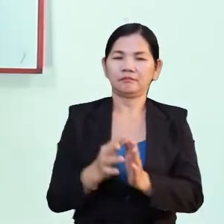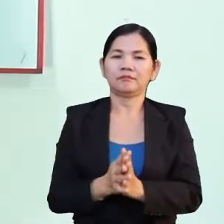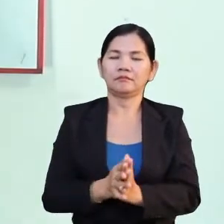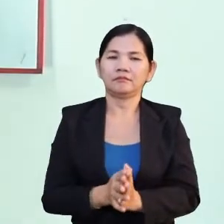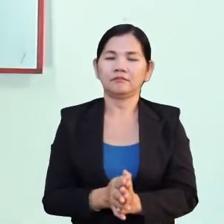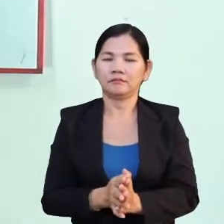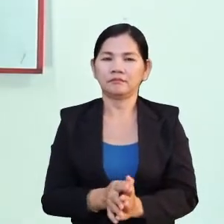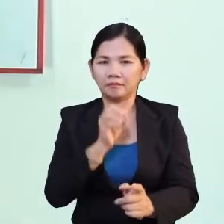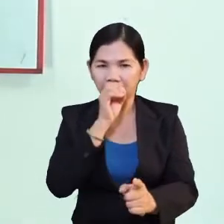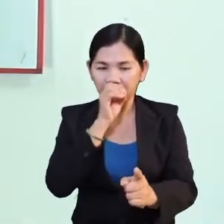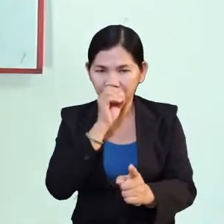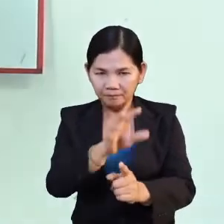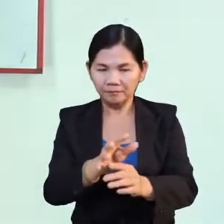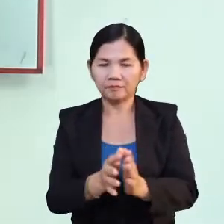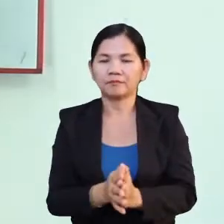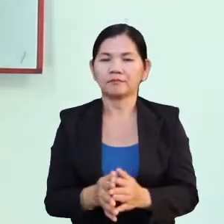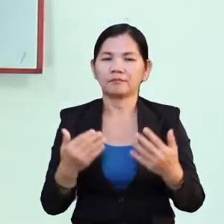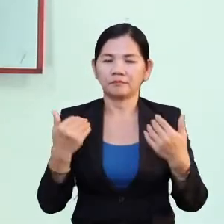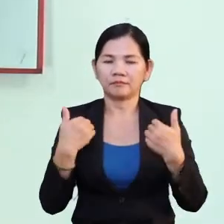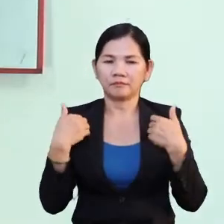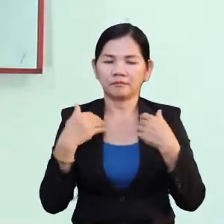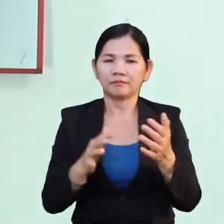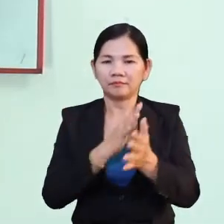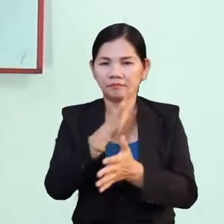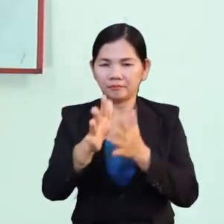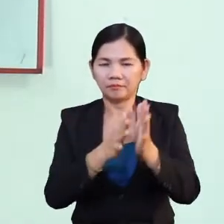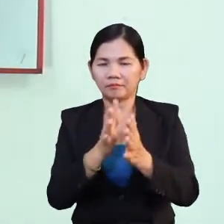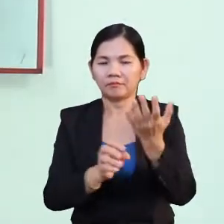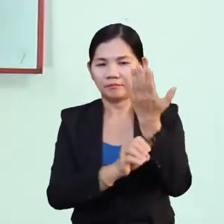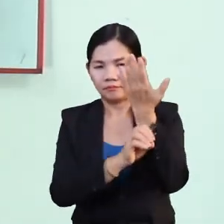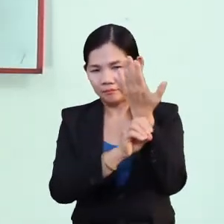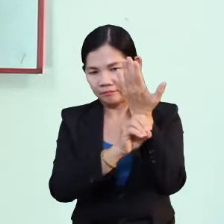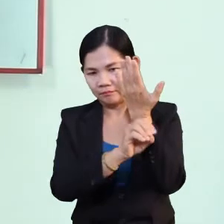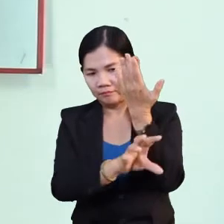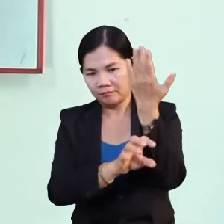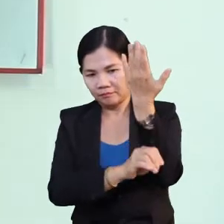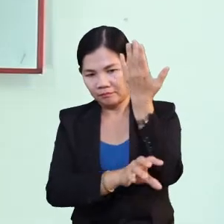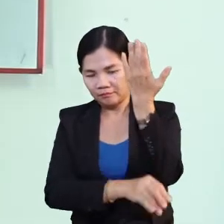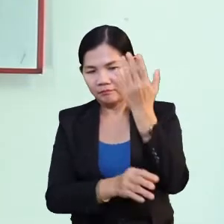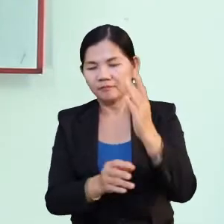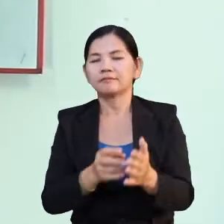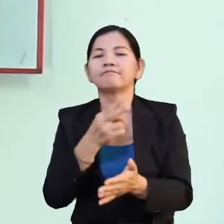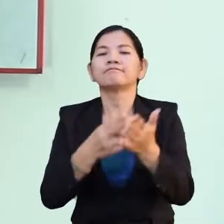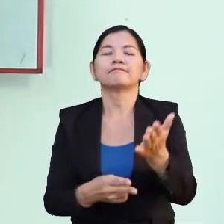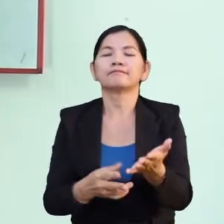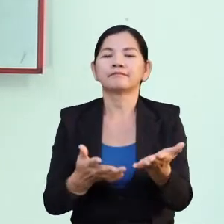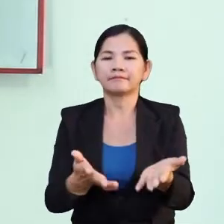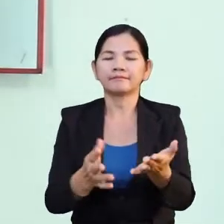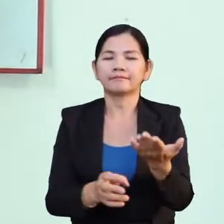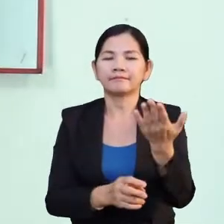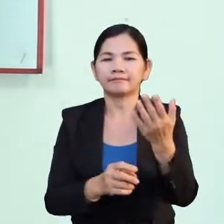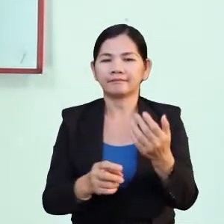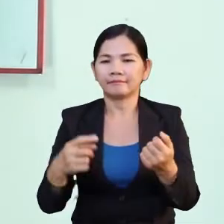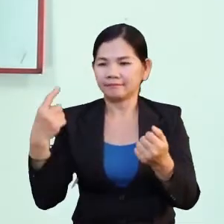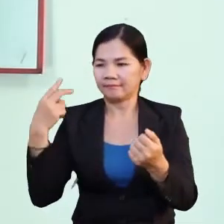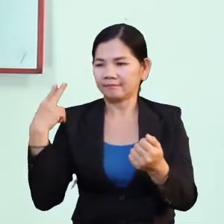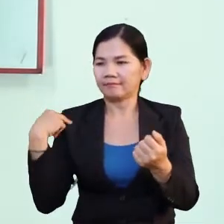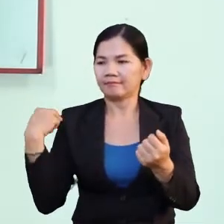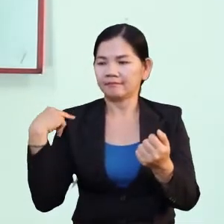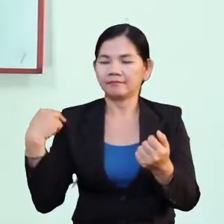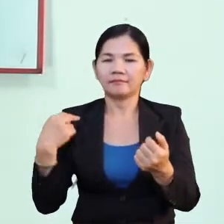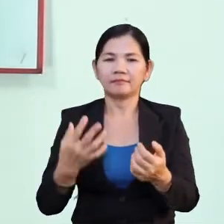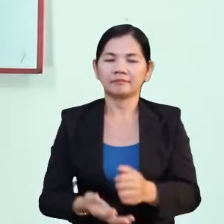ងហ្នឹងកូនអាចប្រាប់អ្នកគ្រូបានណាតើភ្លើងសញ្ញាចរាចរណ៍របស់យើងគេប្រាប់ថាយ៉ាងម៉េចចាកូនគិតតិ